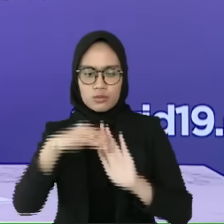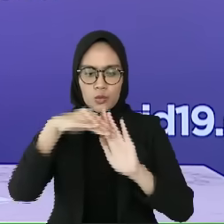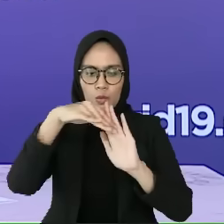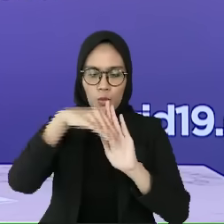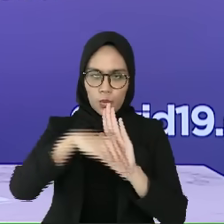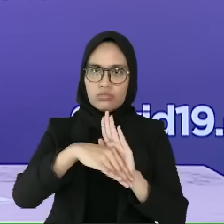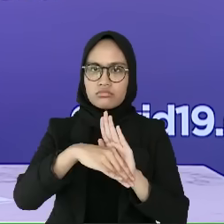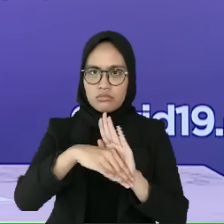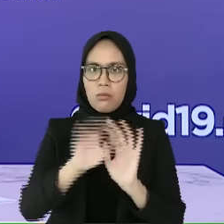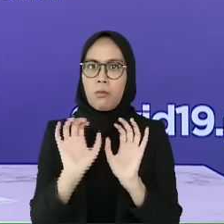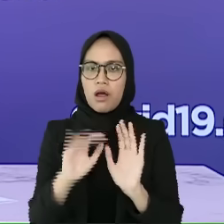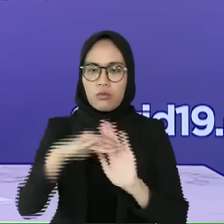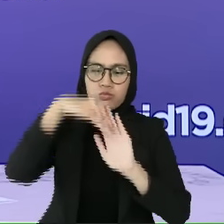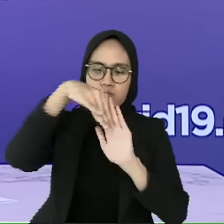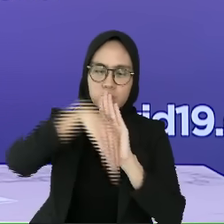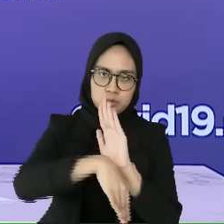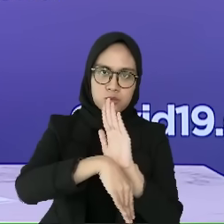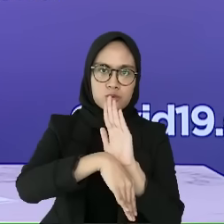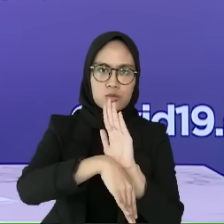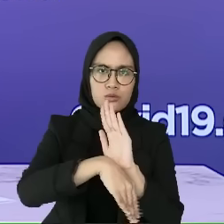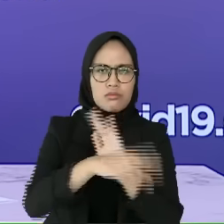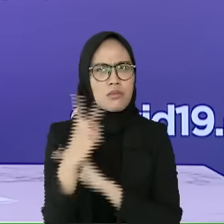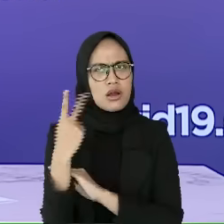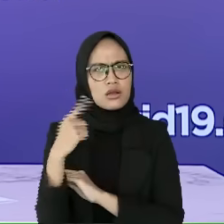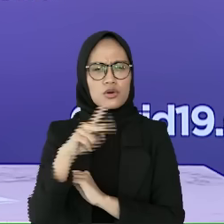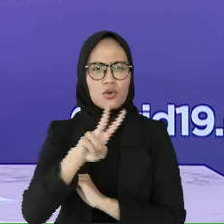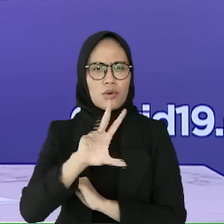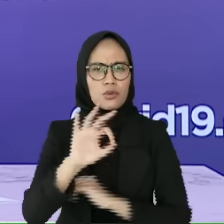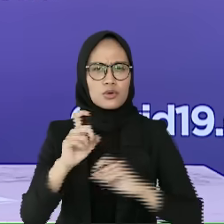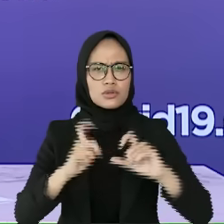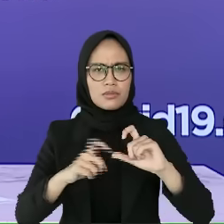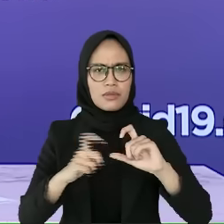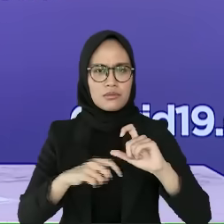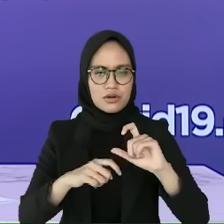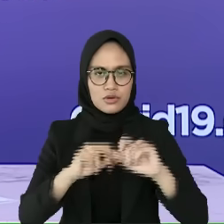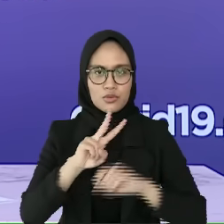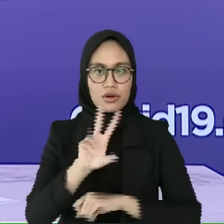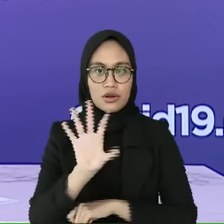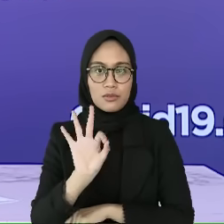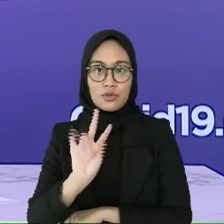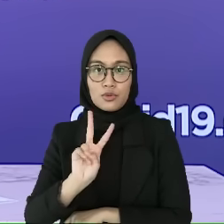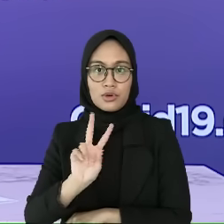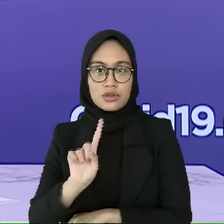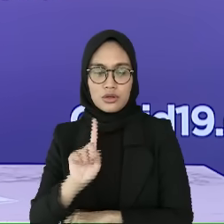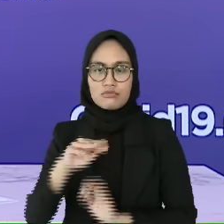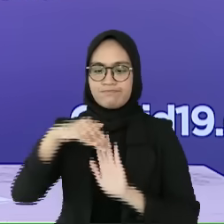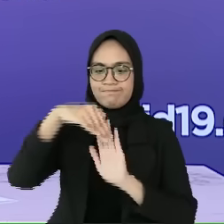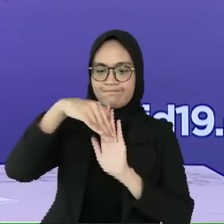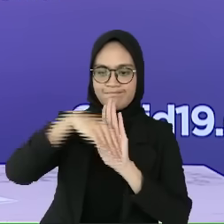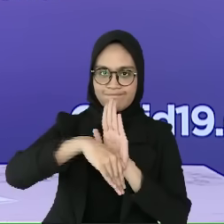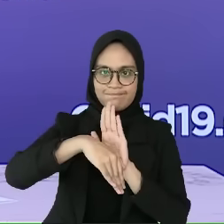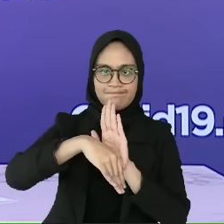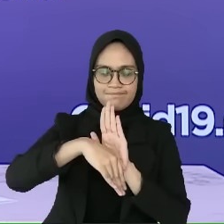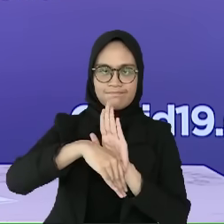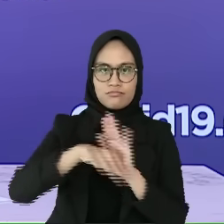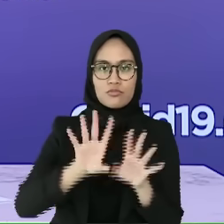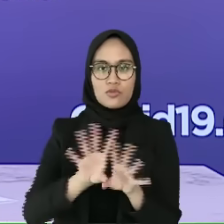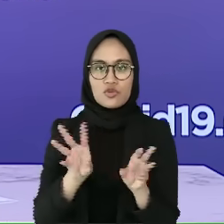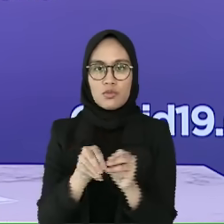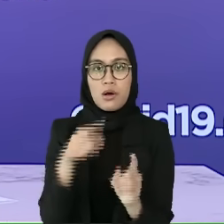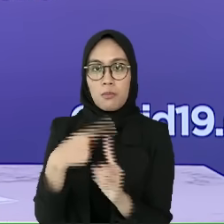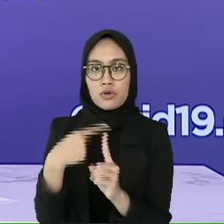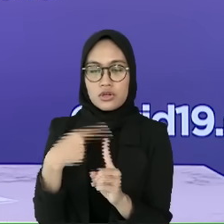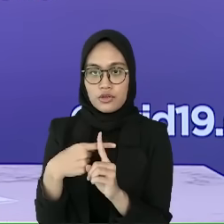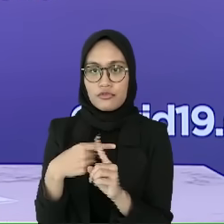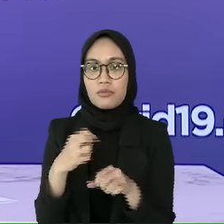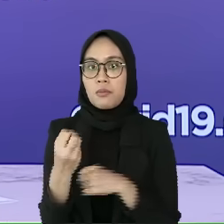yang cukup drastis. Per kemarin 20 September 2021, kasus positif harian telah